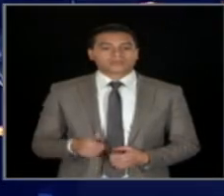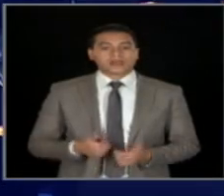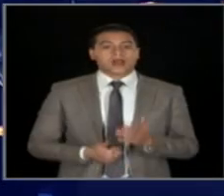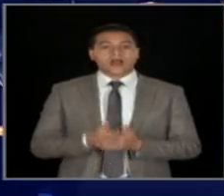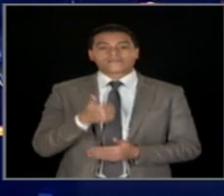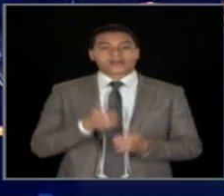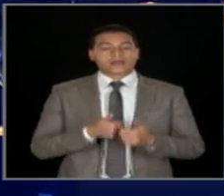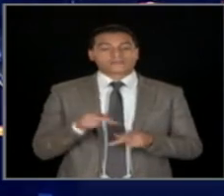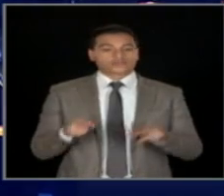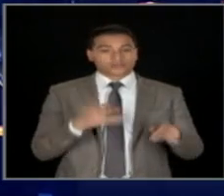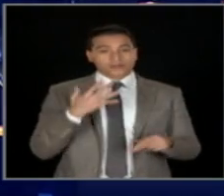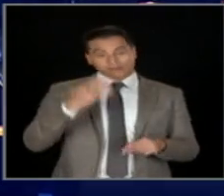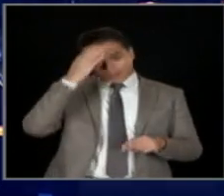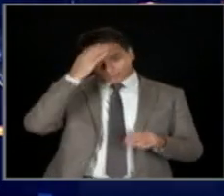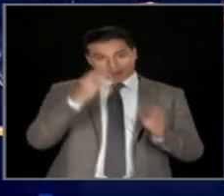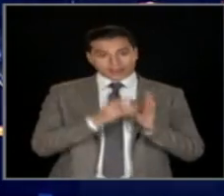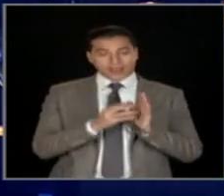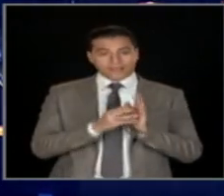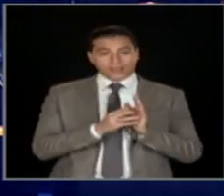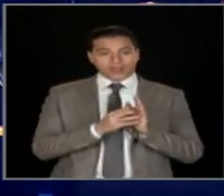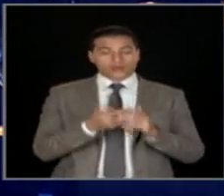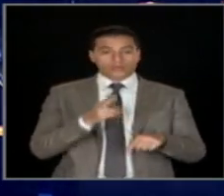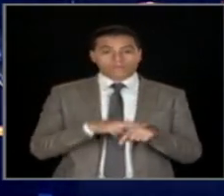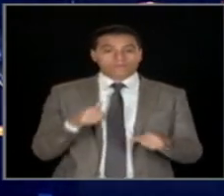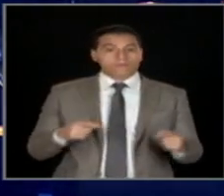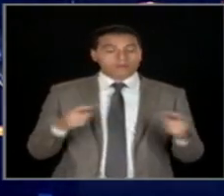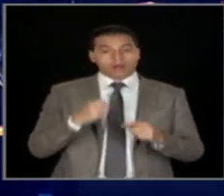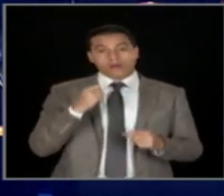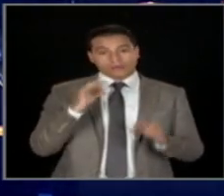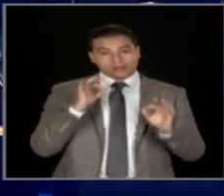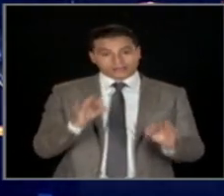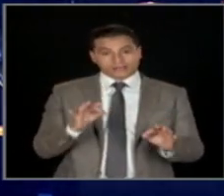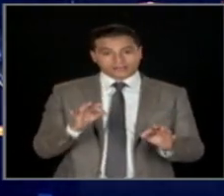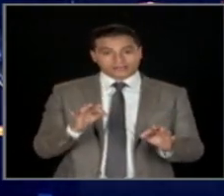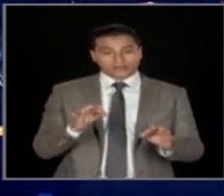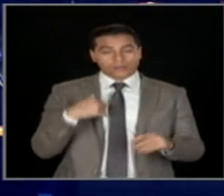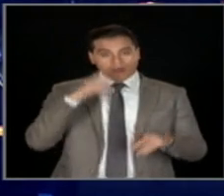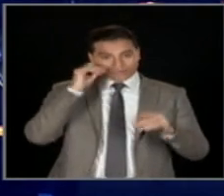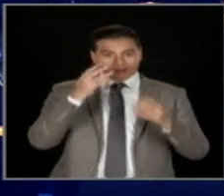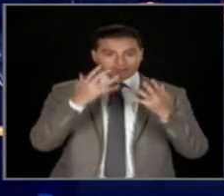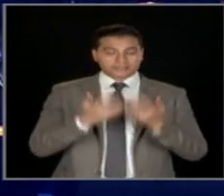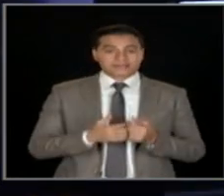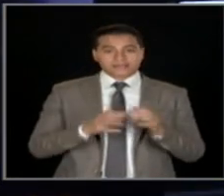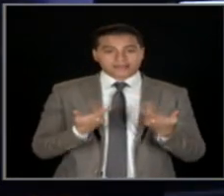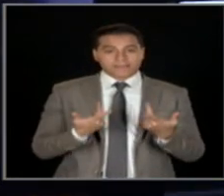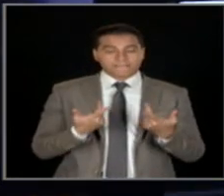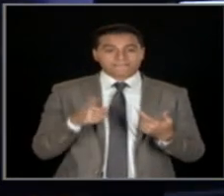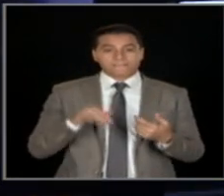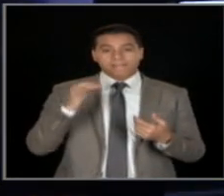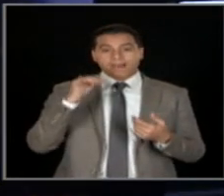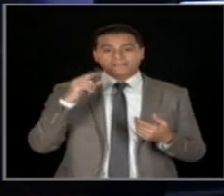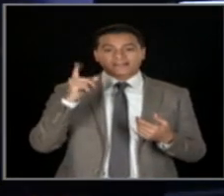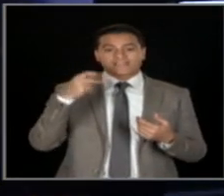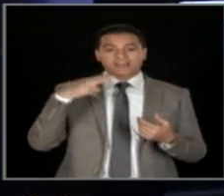أفضل لاعب الموسم الخامس عباقرة الجامعات، ومباراة قوية جدا، وهفكركم بالنتيجة.